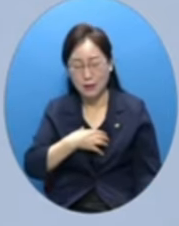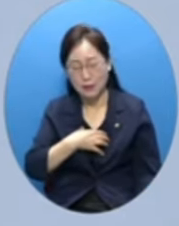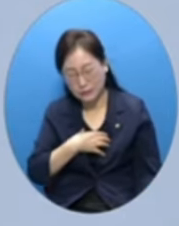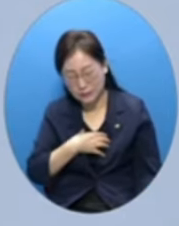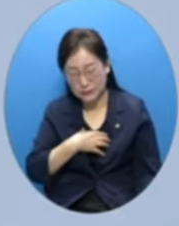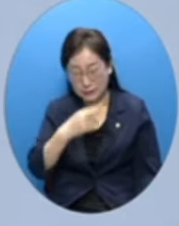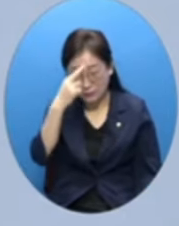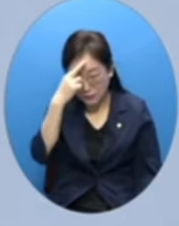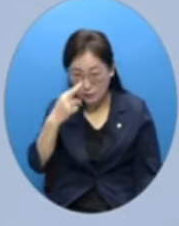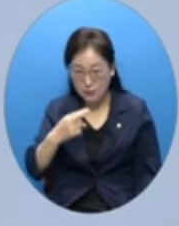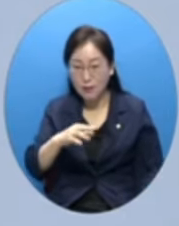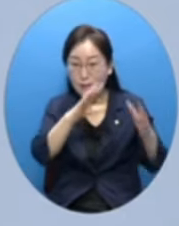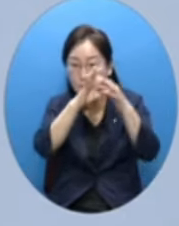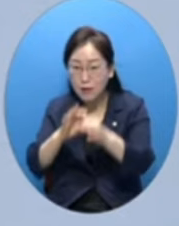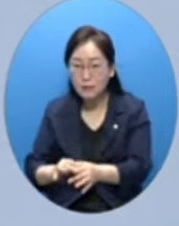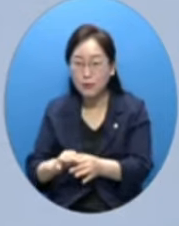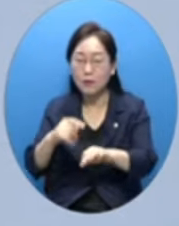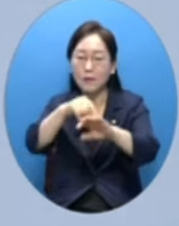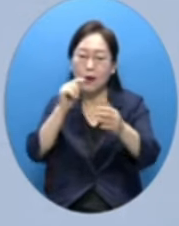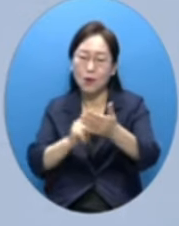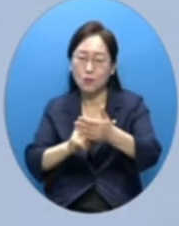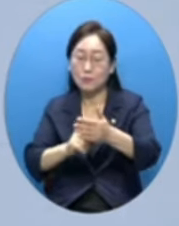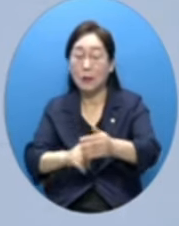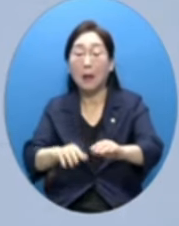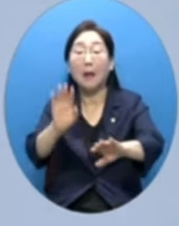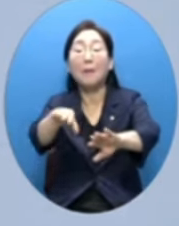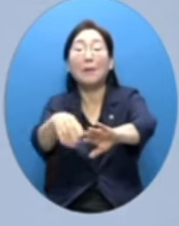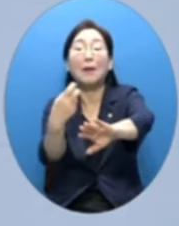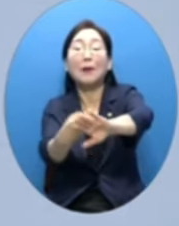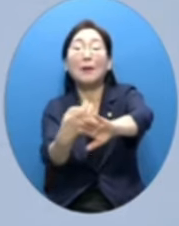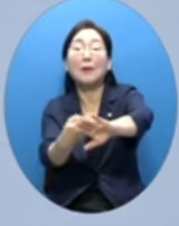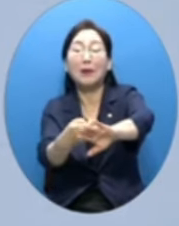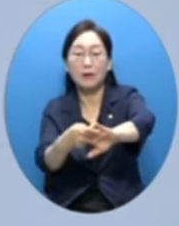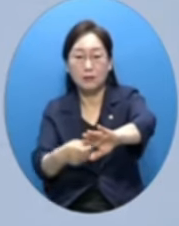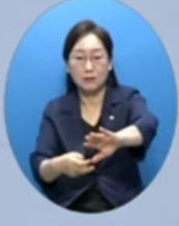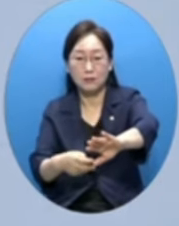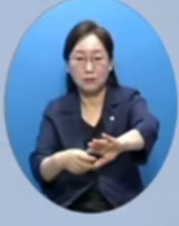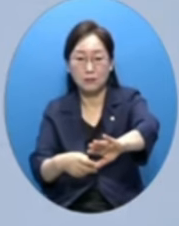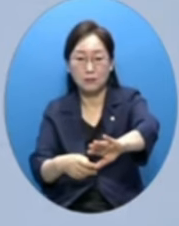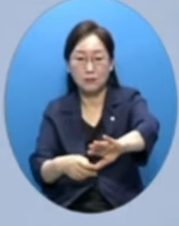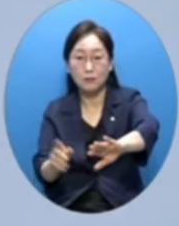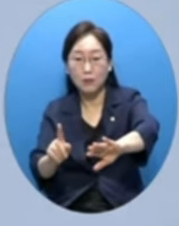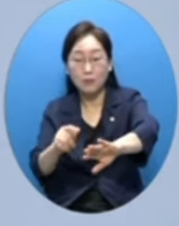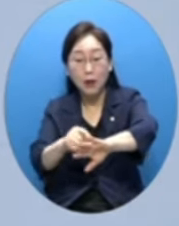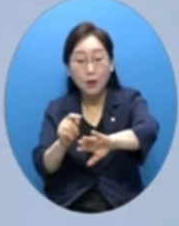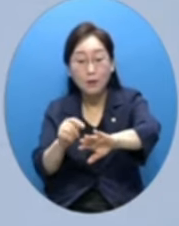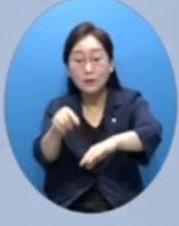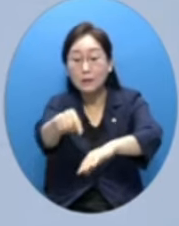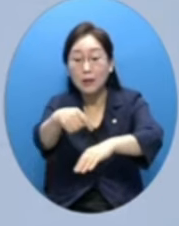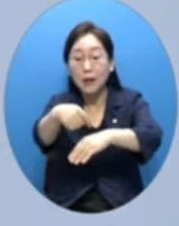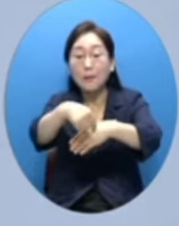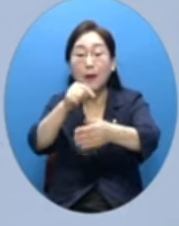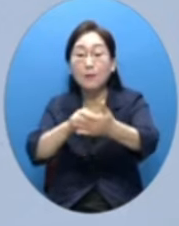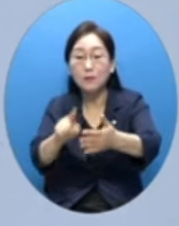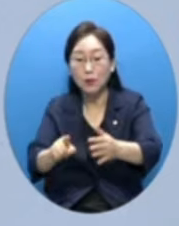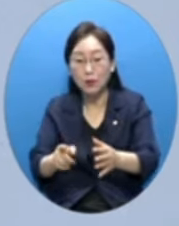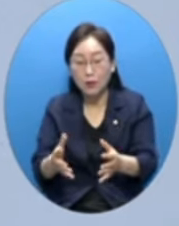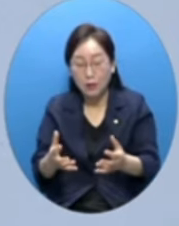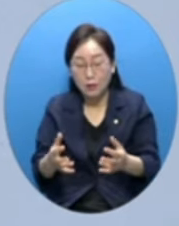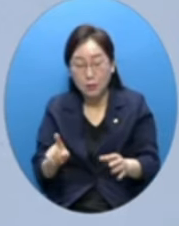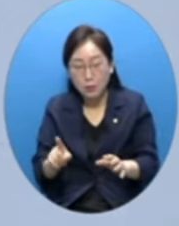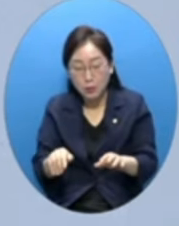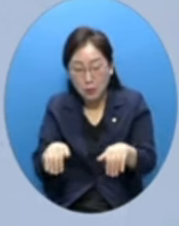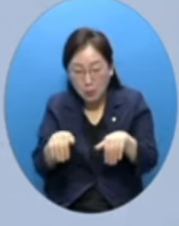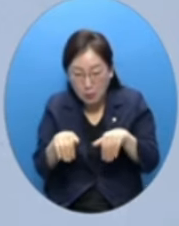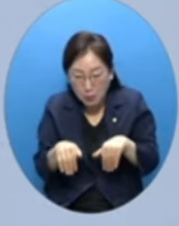끊임없이 우리의 마음을 두드립니다 특별히 마음이 소심한 사람들 예민한 사람들은